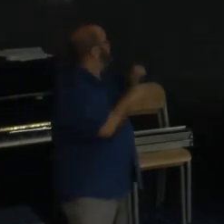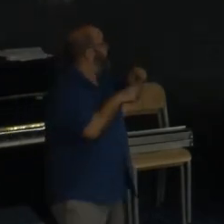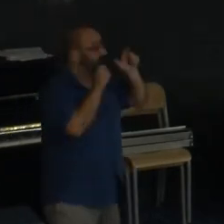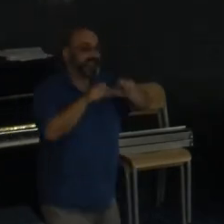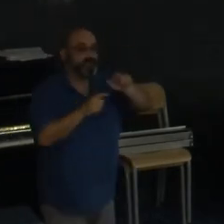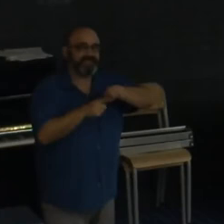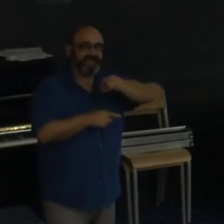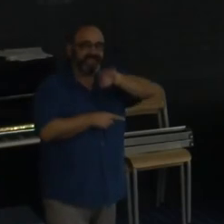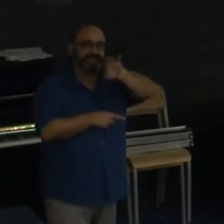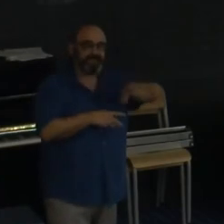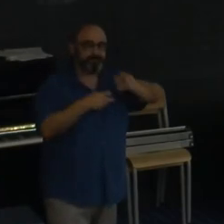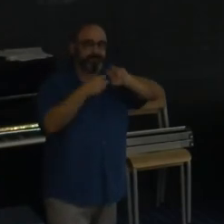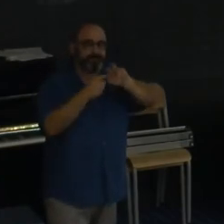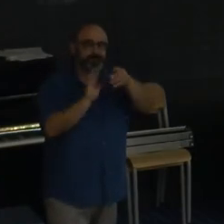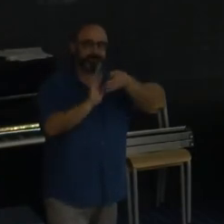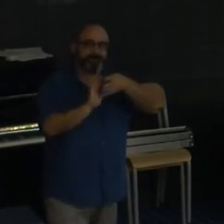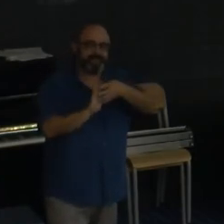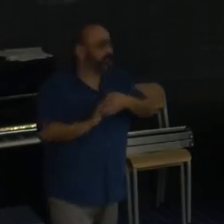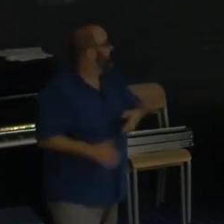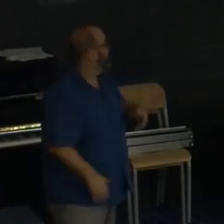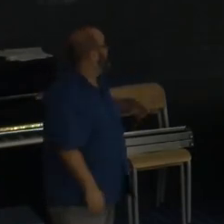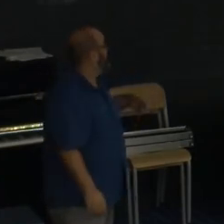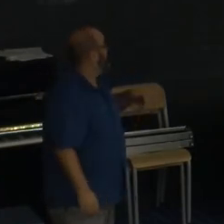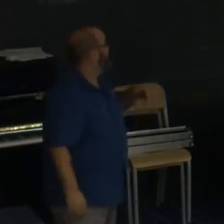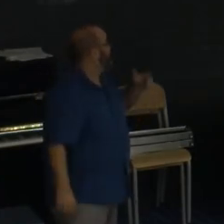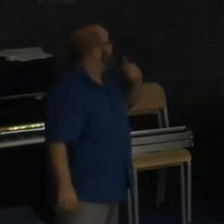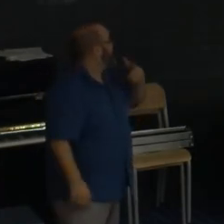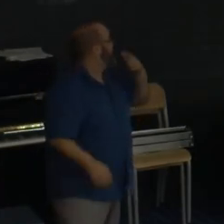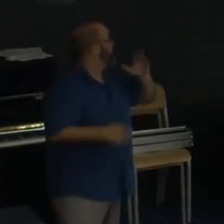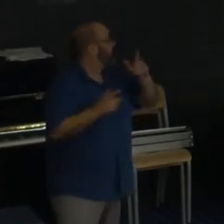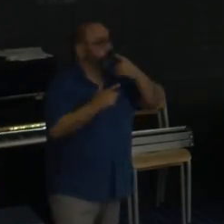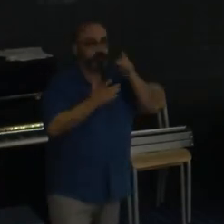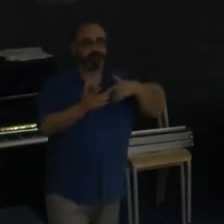type de certains paramètres. Tant qu'on n'utilise pas MyPy, on serait toujours sur